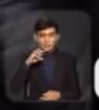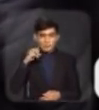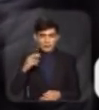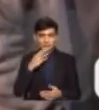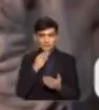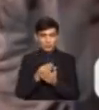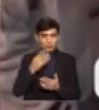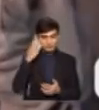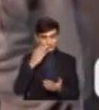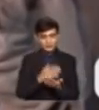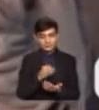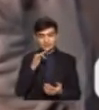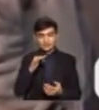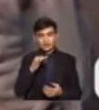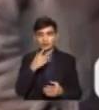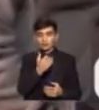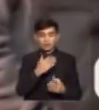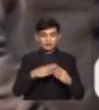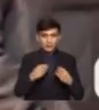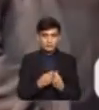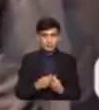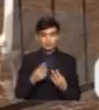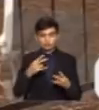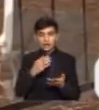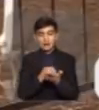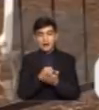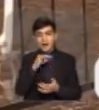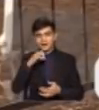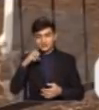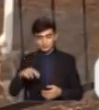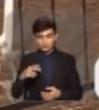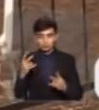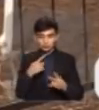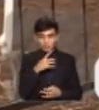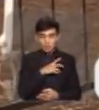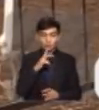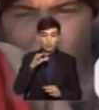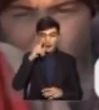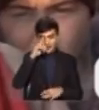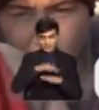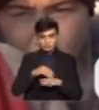свои претензии. Он считает, что его семья нуждается в АСП, а аким с этим не согласен.